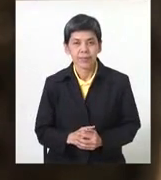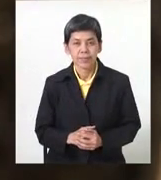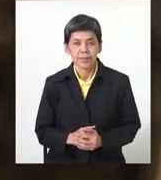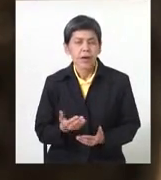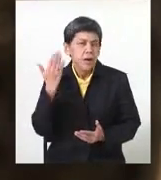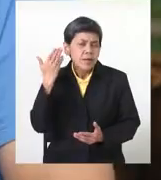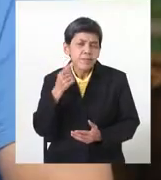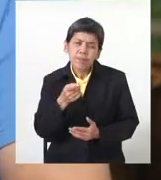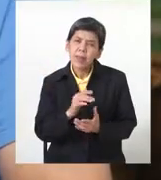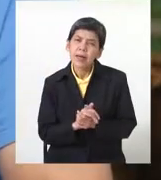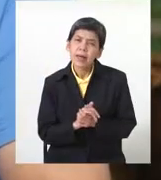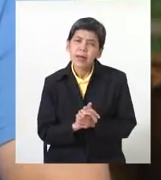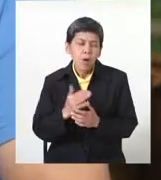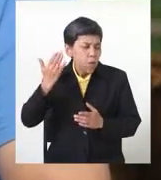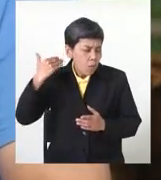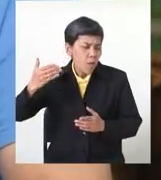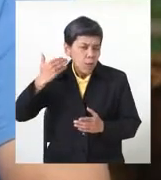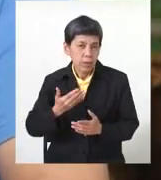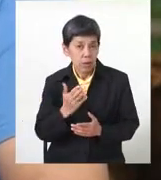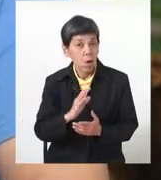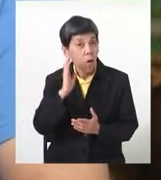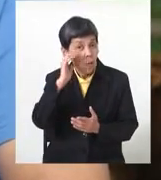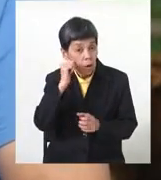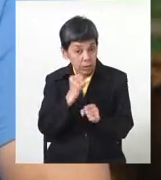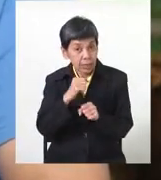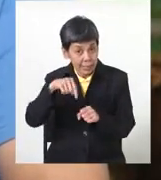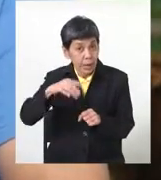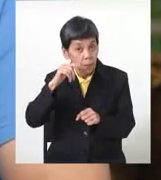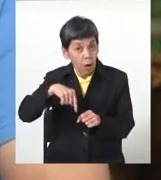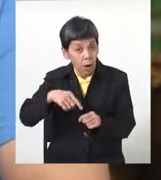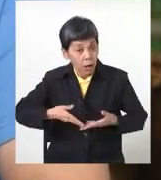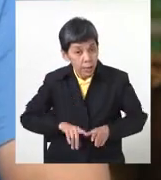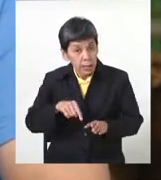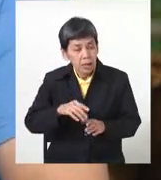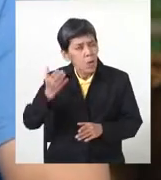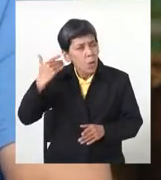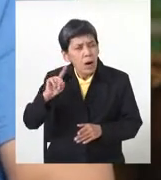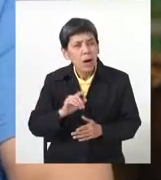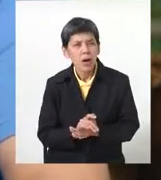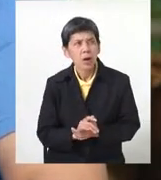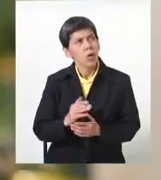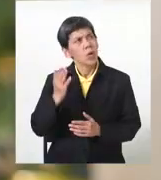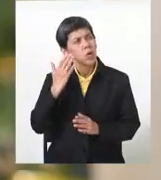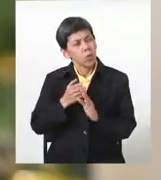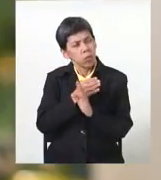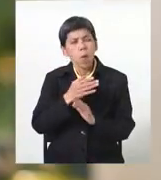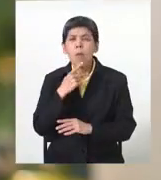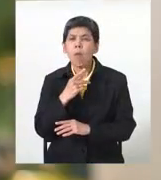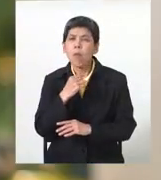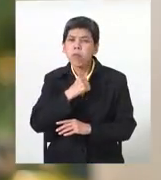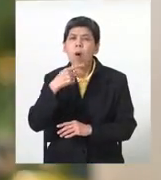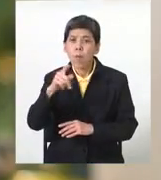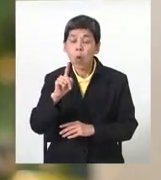เกิดที่นี่เกิดที่นี่นะเดิมตั้งแต่ดั้งเดิมเลยเนี่ยคุณพ่อก็เป็นคนที่นี่ตั้งแต่รุ่นไหนครับที่อยู่ที่นี่ต้อง